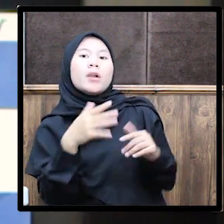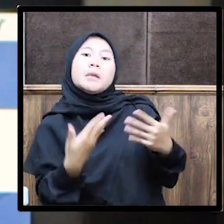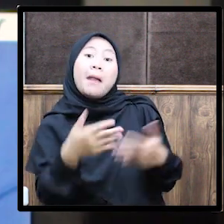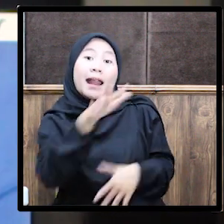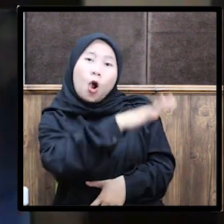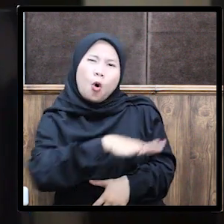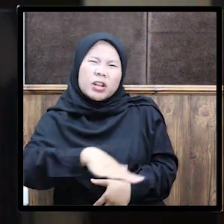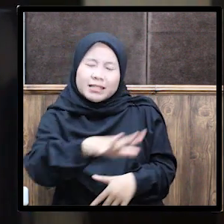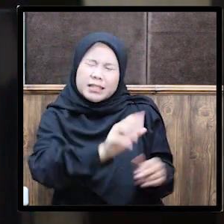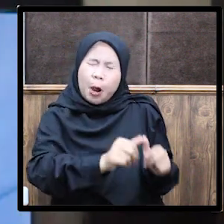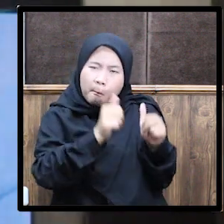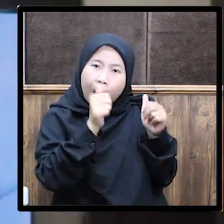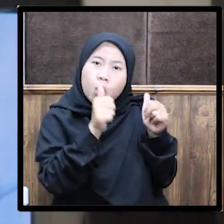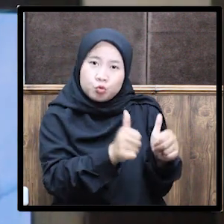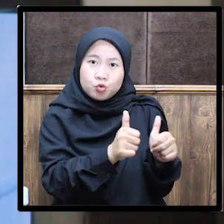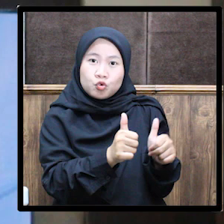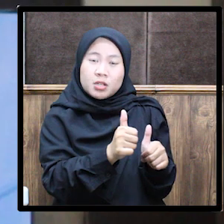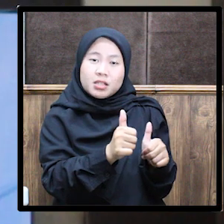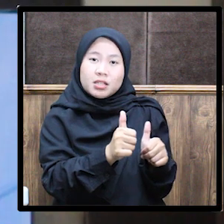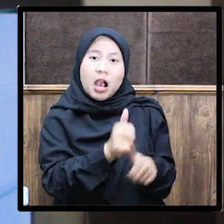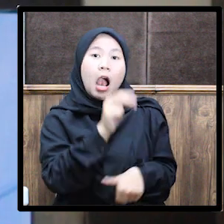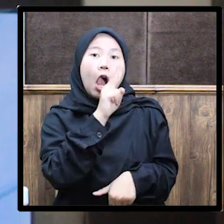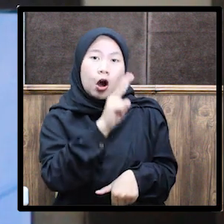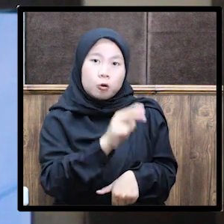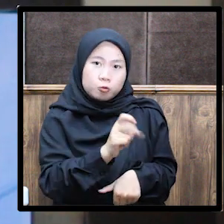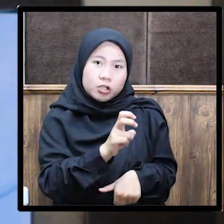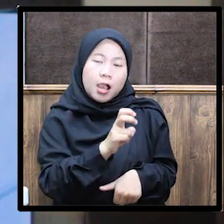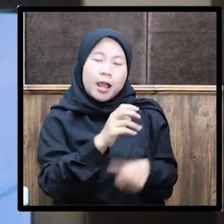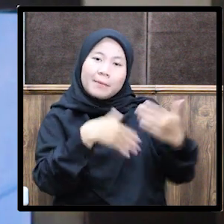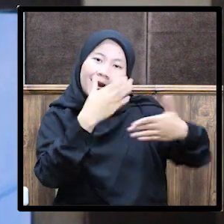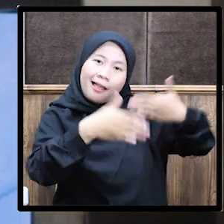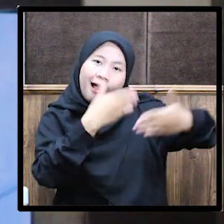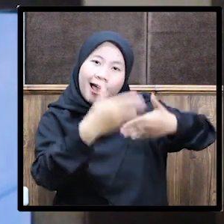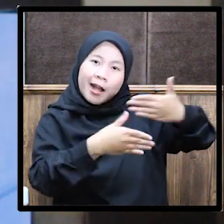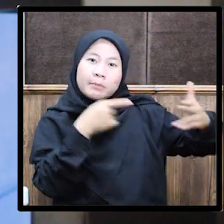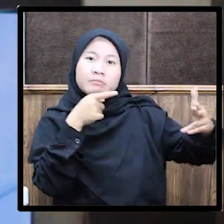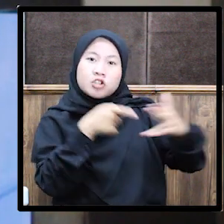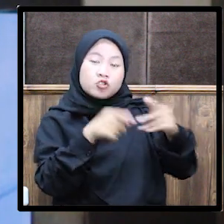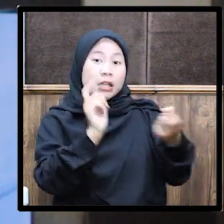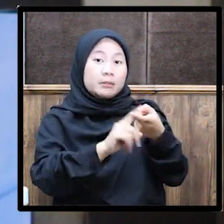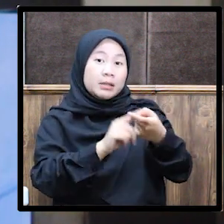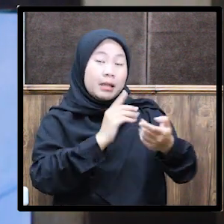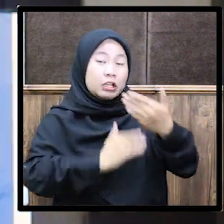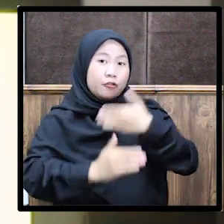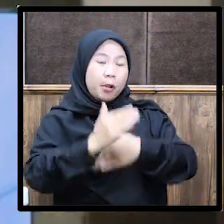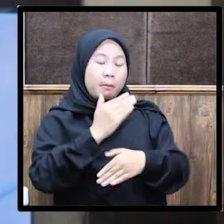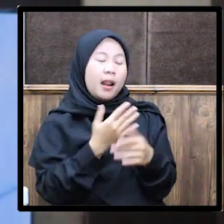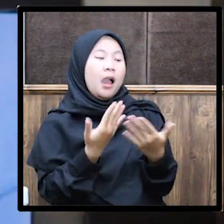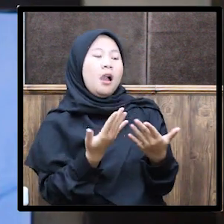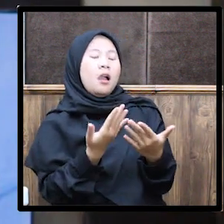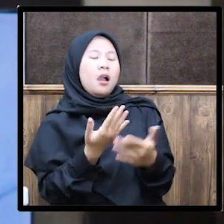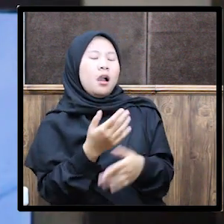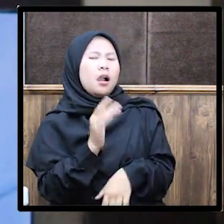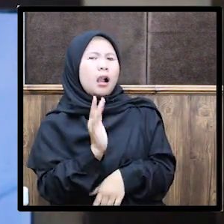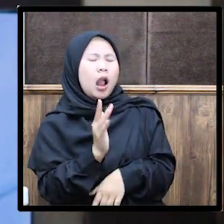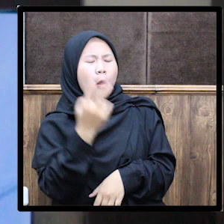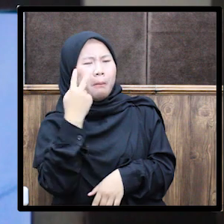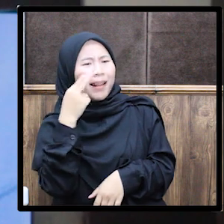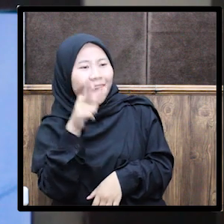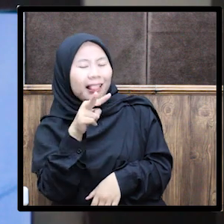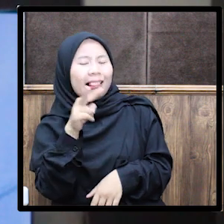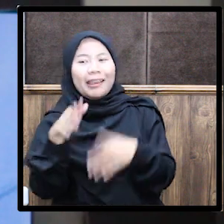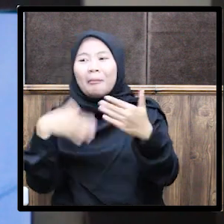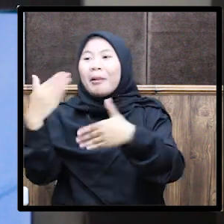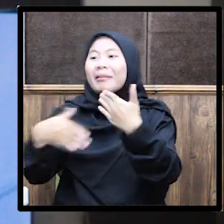ideal yang harusnya bisa dilakukan oleh penyelenggara pemilu dan juga teman-teman difabel. Nah, kalau melihat implementasi